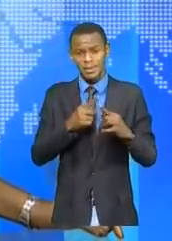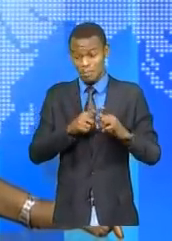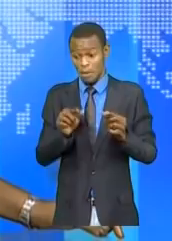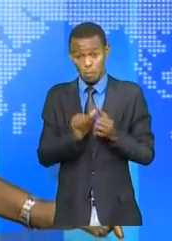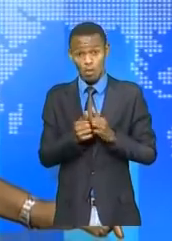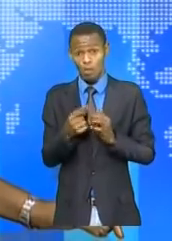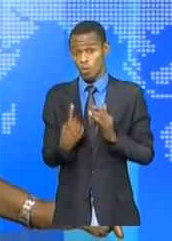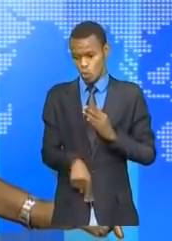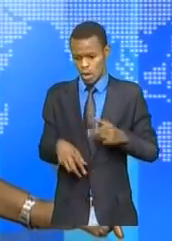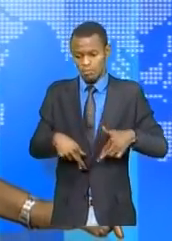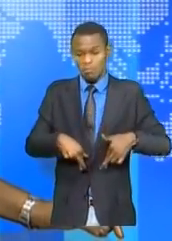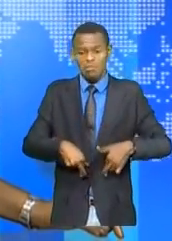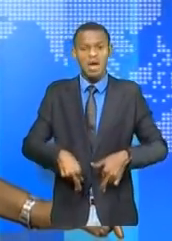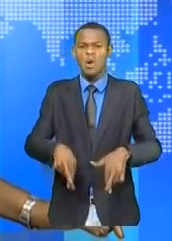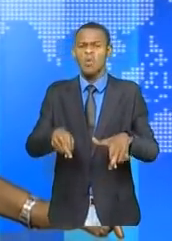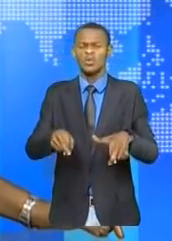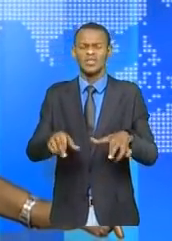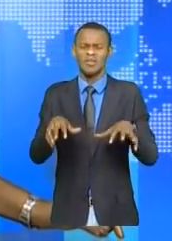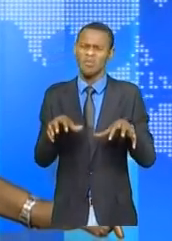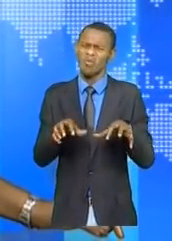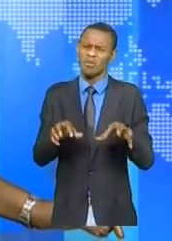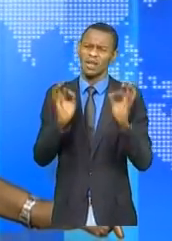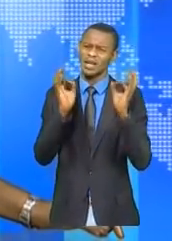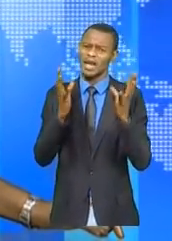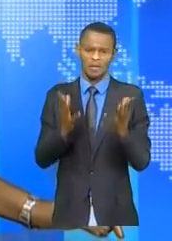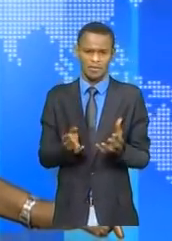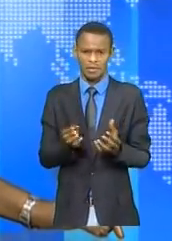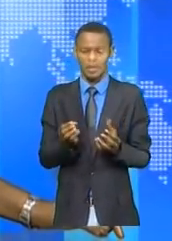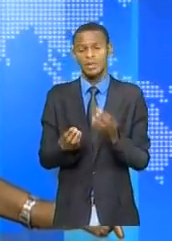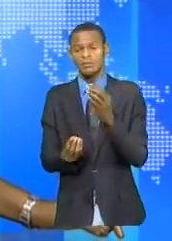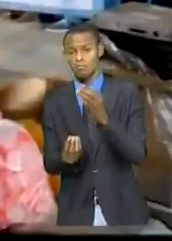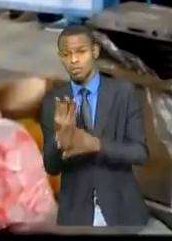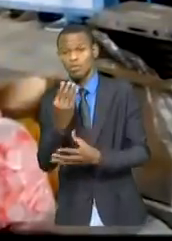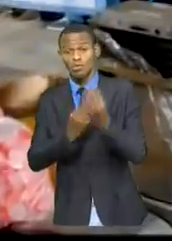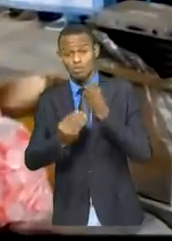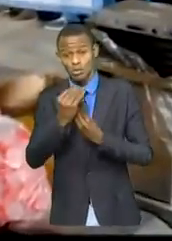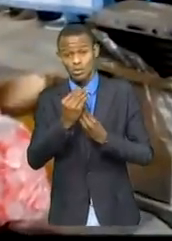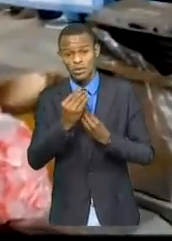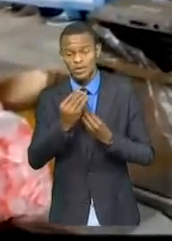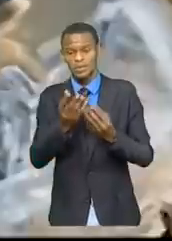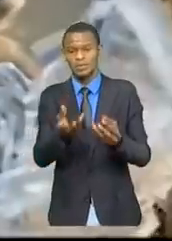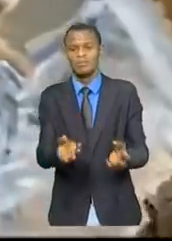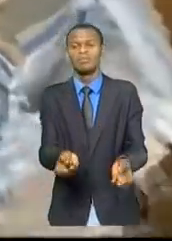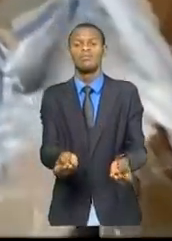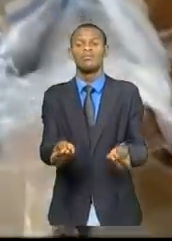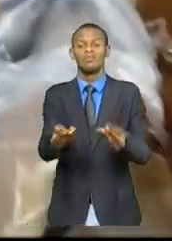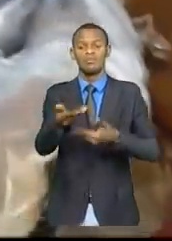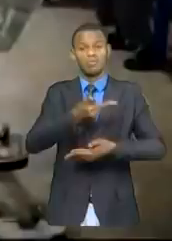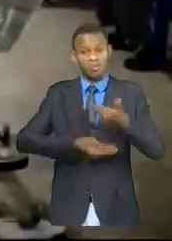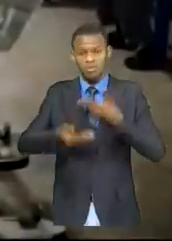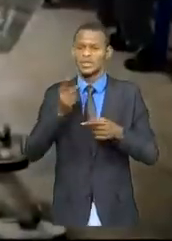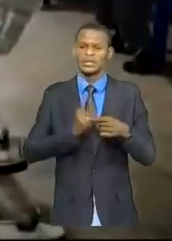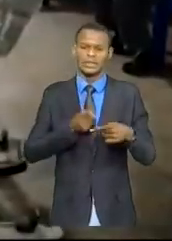patients d'y accéder, ni même aux agriculteurs d'évacuer leurs produits. Des tables d'accouchement, un